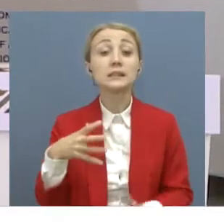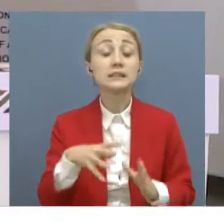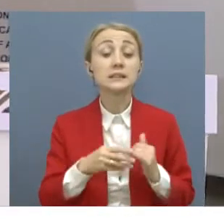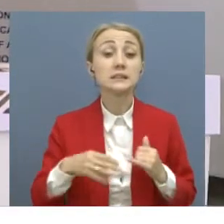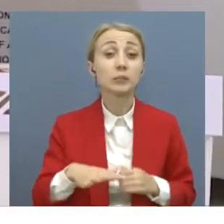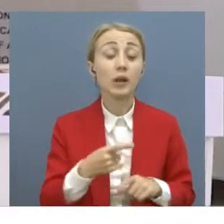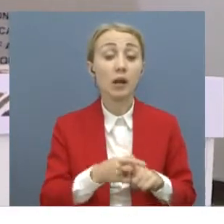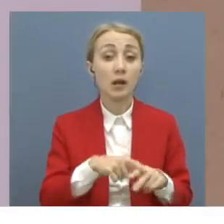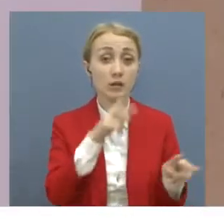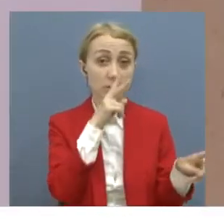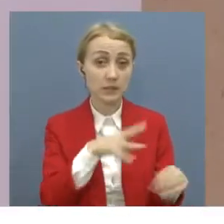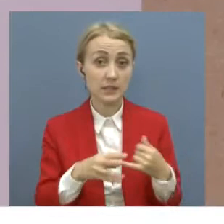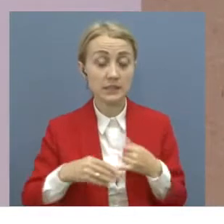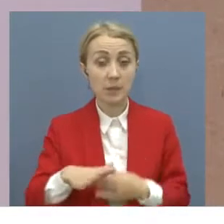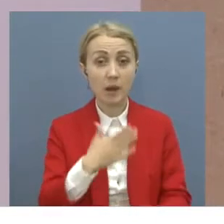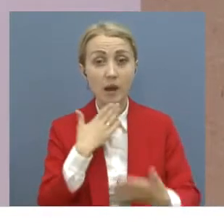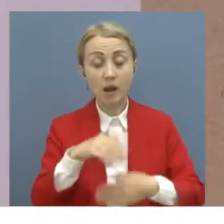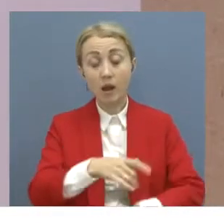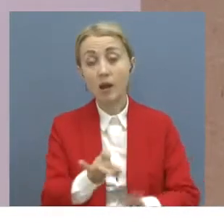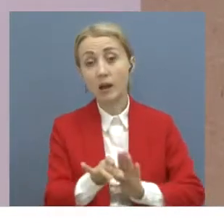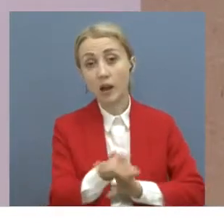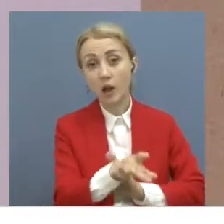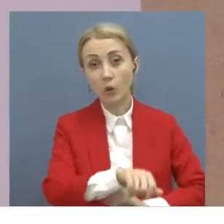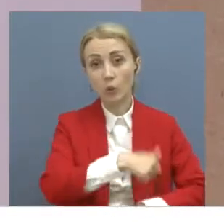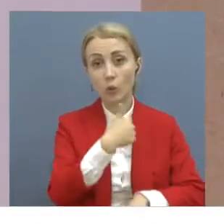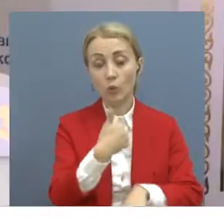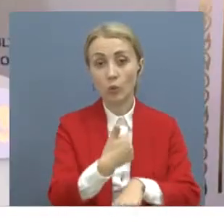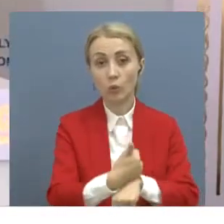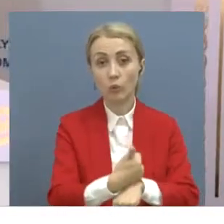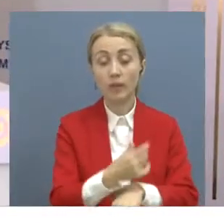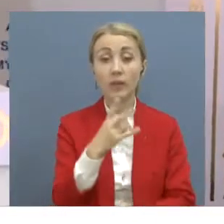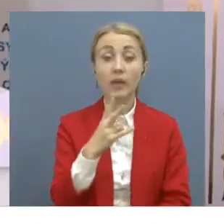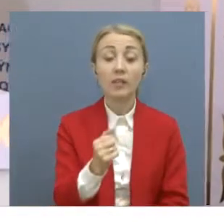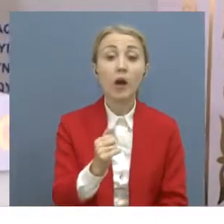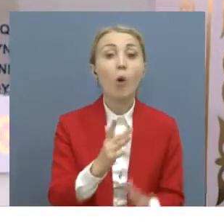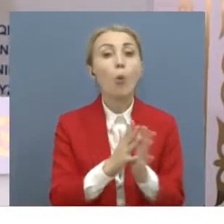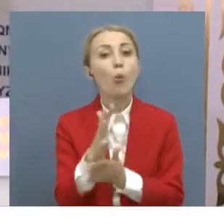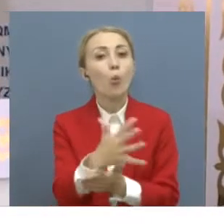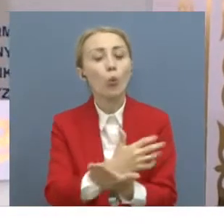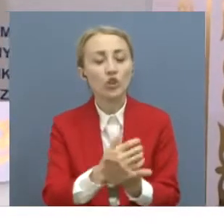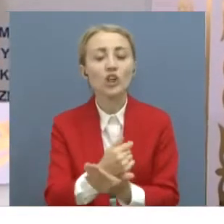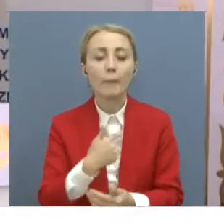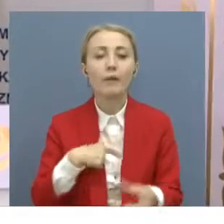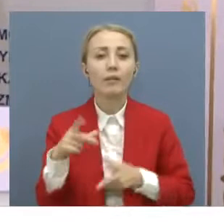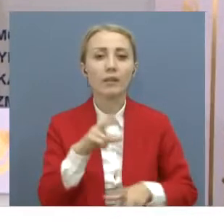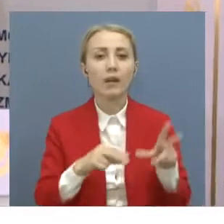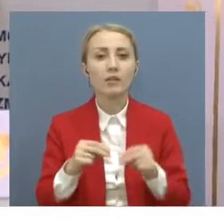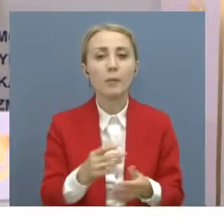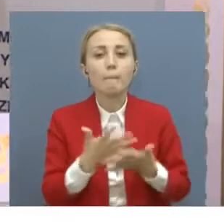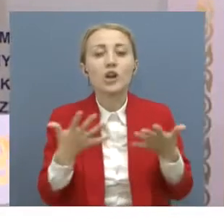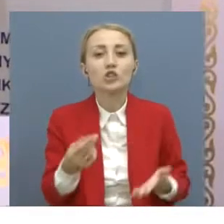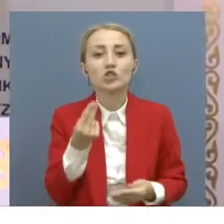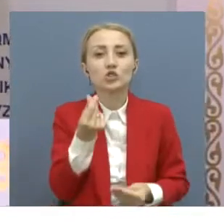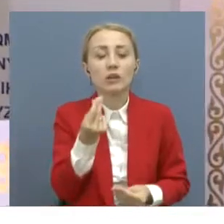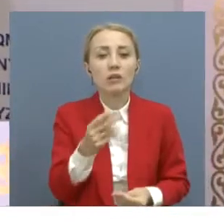түрде шаруаның қолында агрохим картограмма болуы тиіс. Өсімдіктерді қорғауға бағытталған қаржыны субсидиялау кеңейтілді.